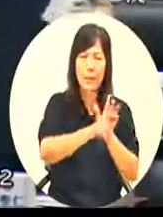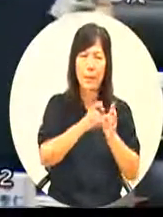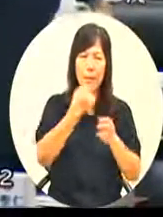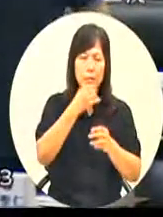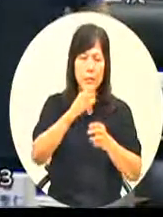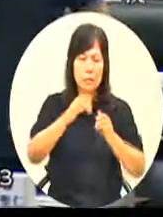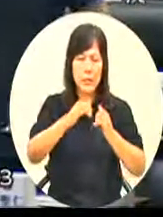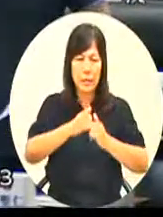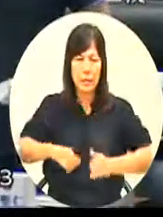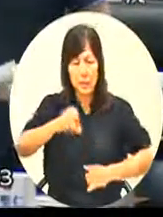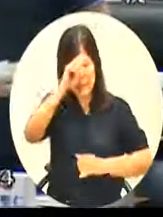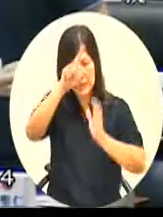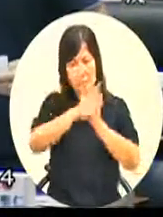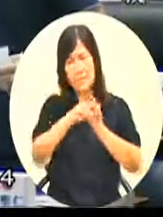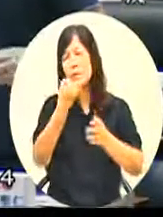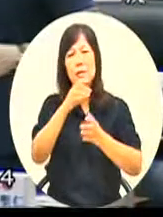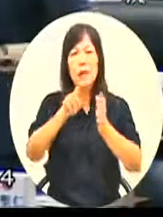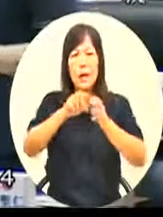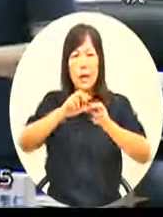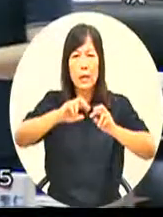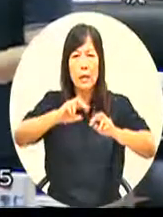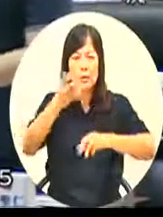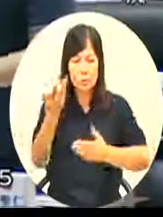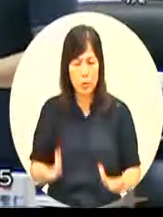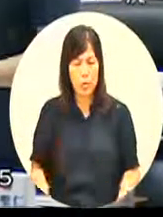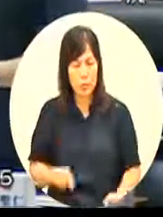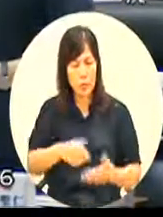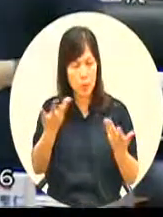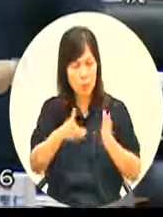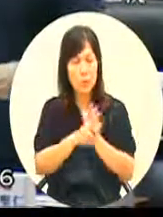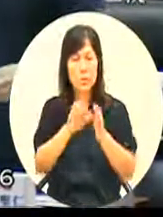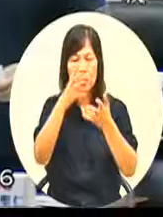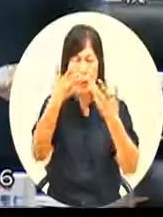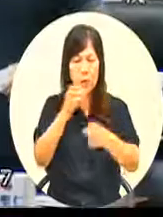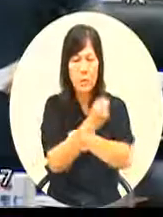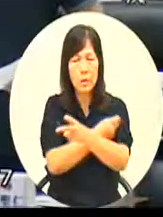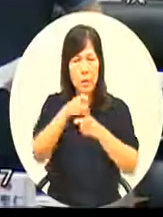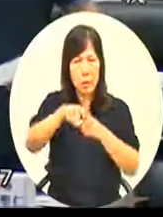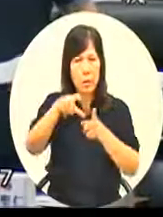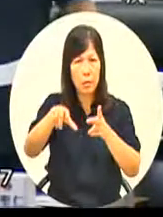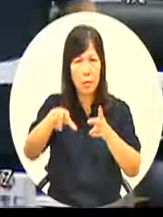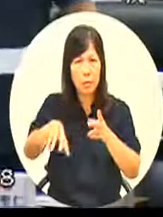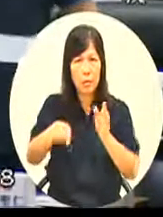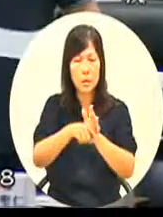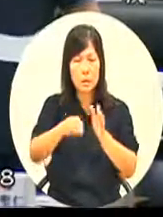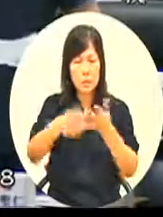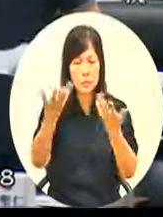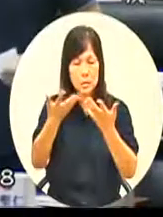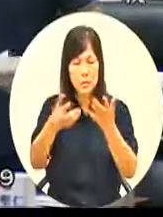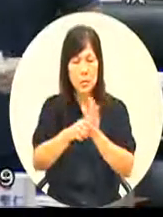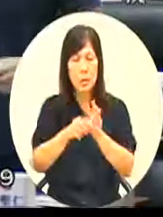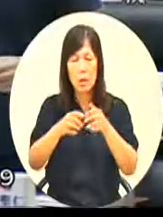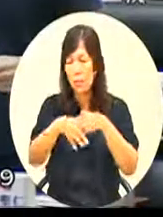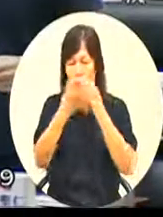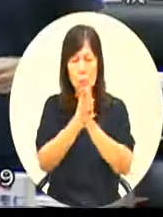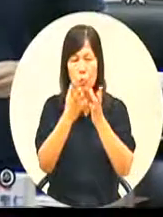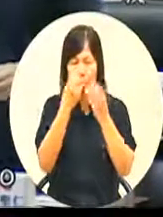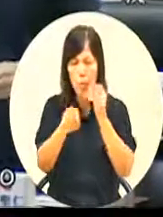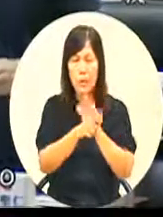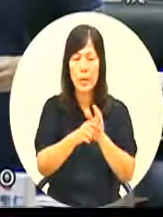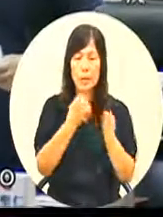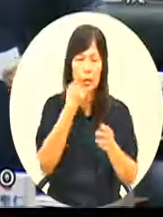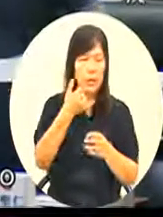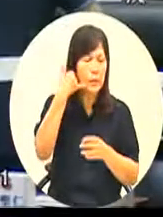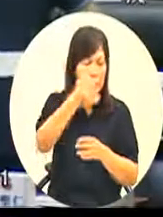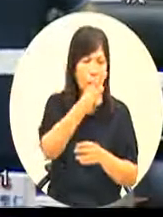个一例一休的政策，那有很多的劳工其实在这个时间也不太清楚吼，可能会打到1999，可能会打到劳